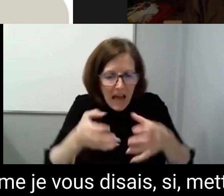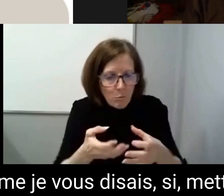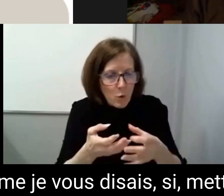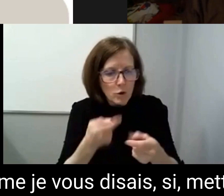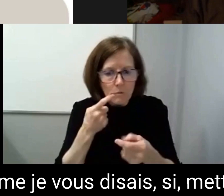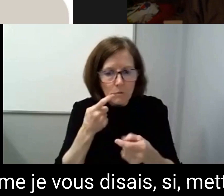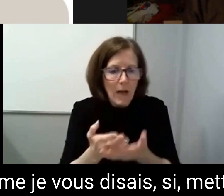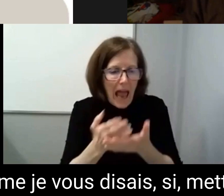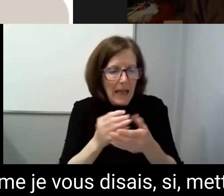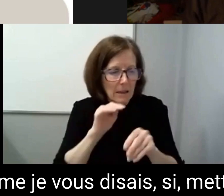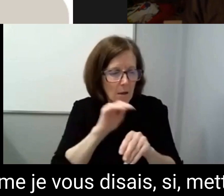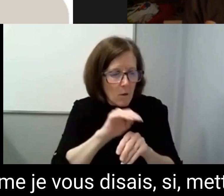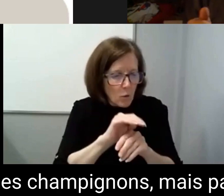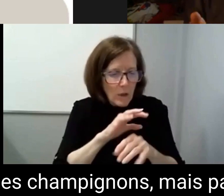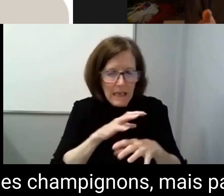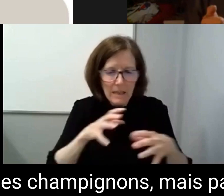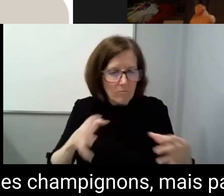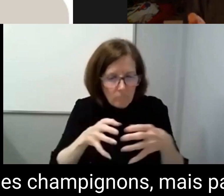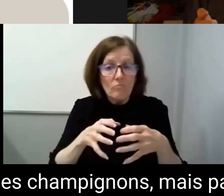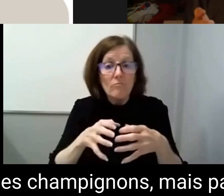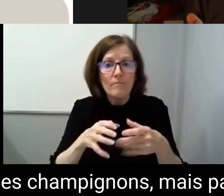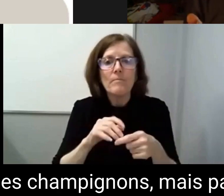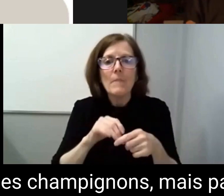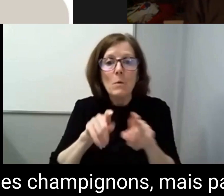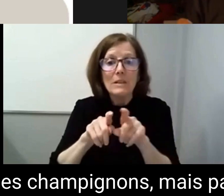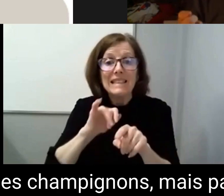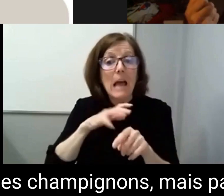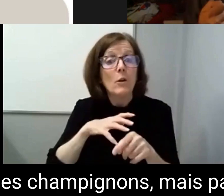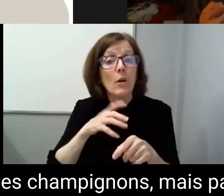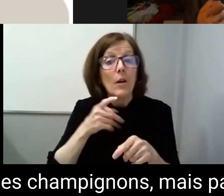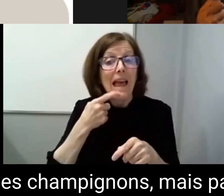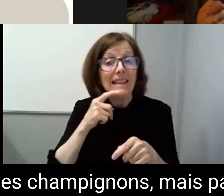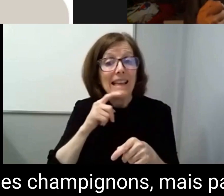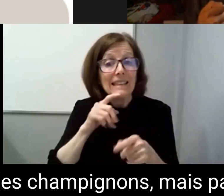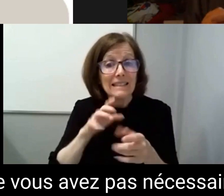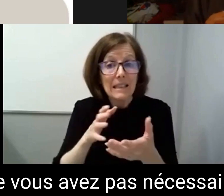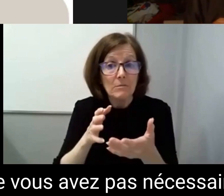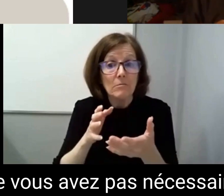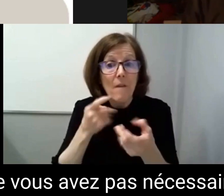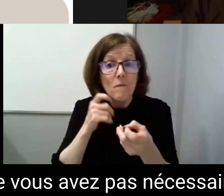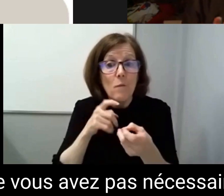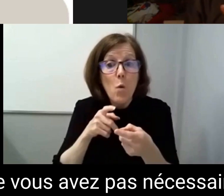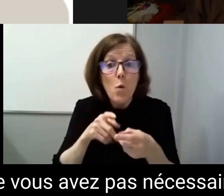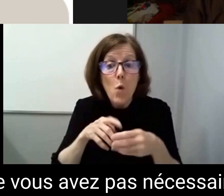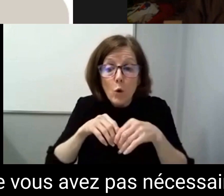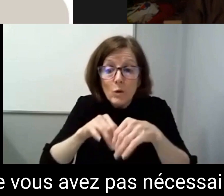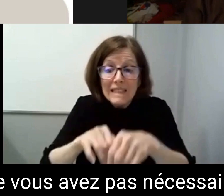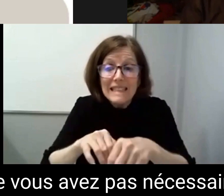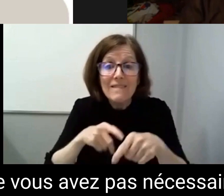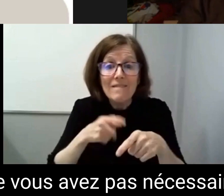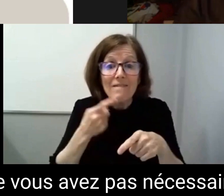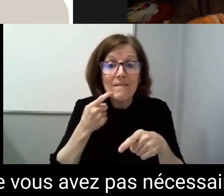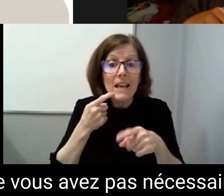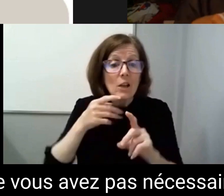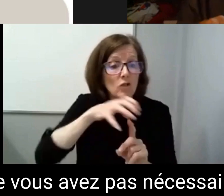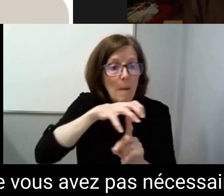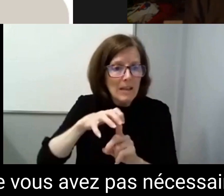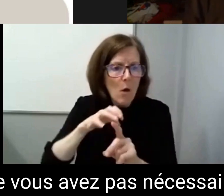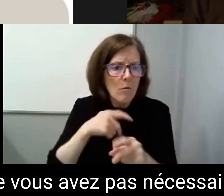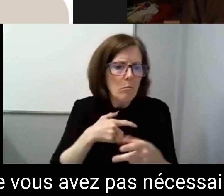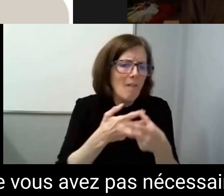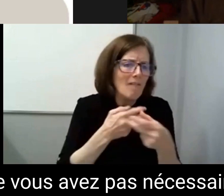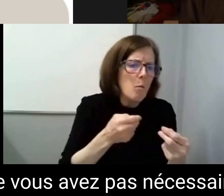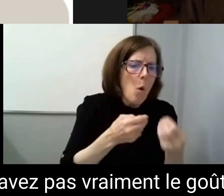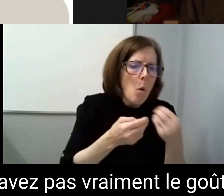Comme je vous disais, si, mettons, vous avez un intérêt à cultiver les champignons, mais pas nécessairement à les manger, que vous n'avez pas nécessairement là,